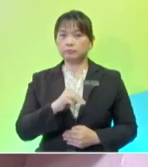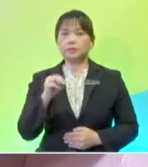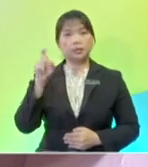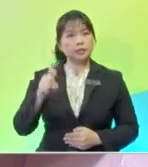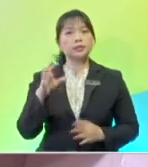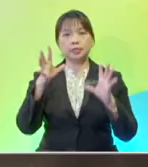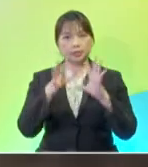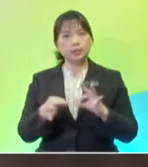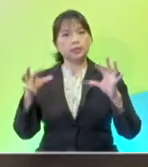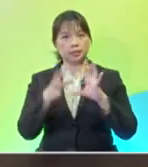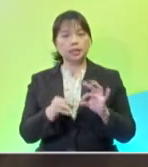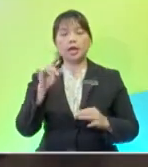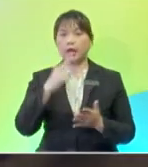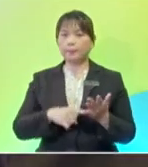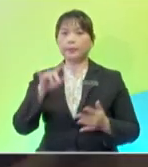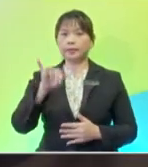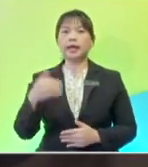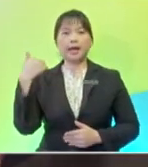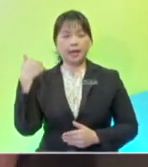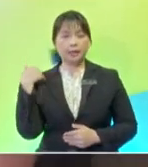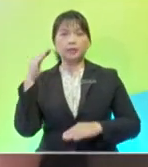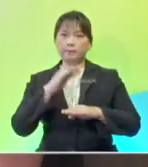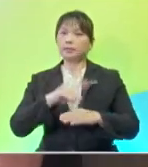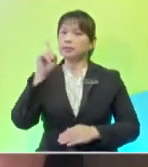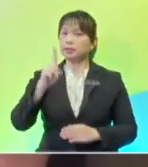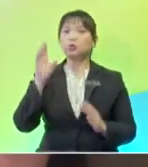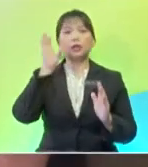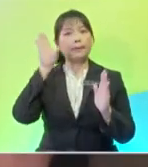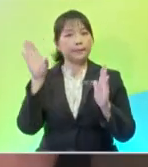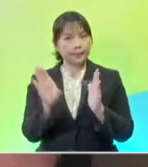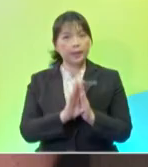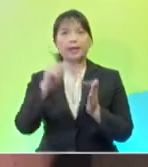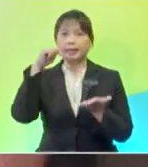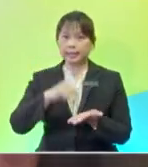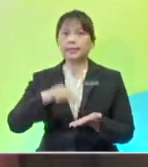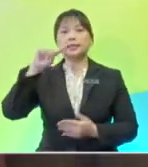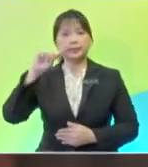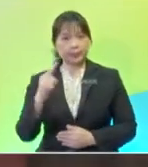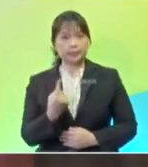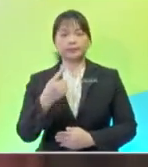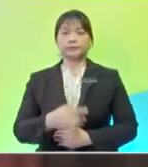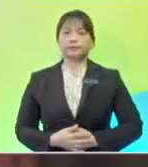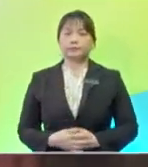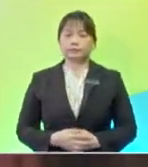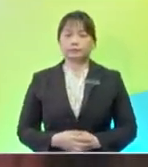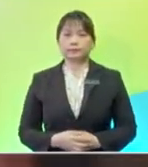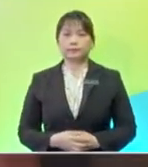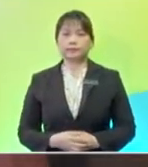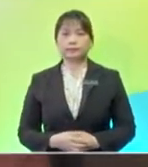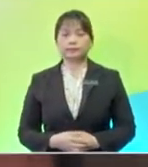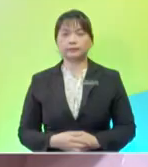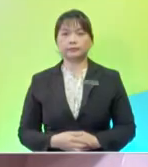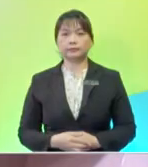apa yang ada pada satu gambar nih sahaja oke nah jadi